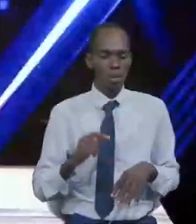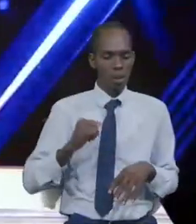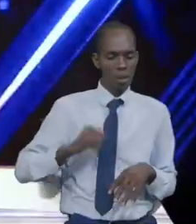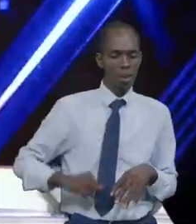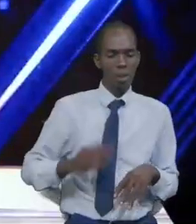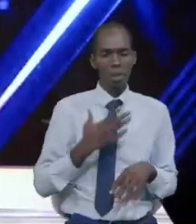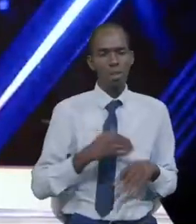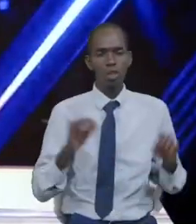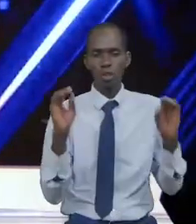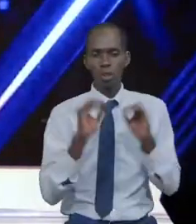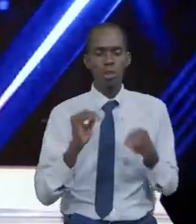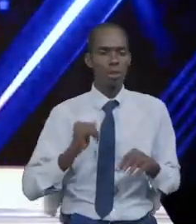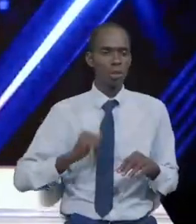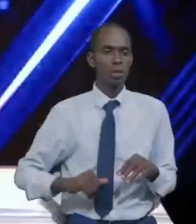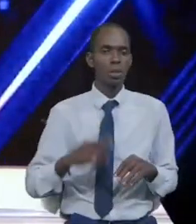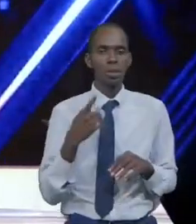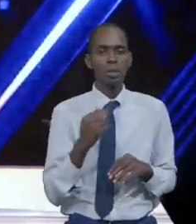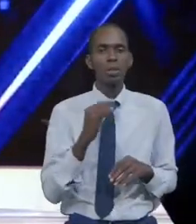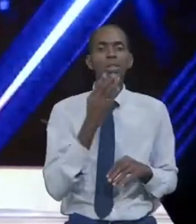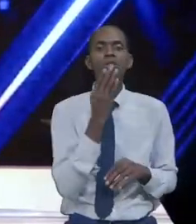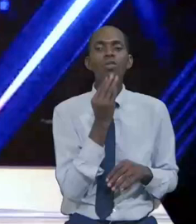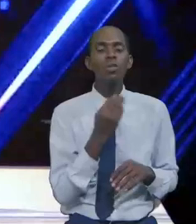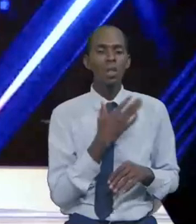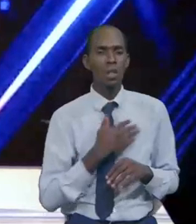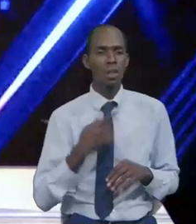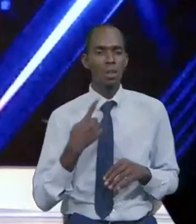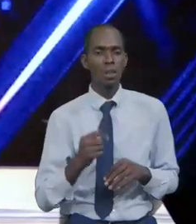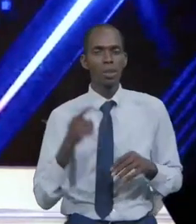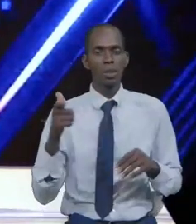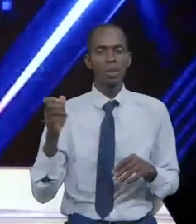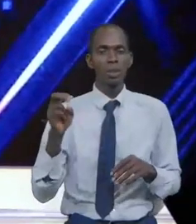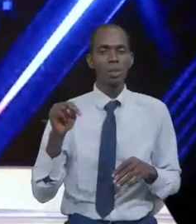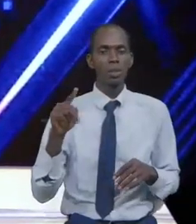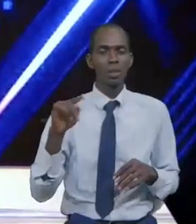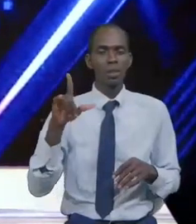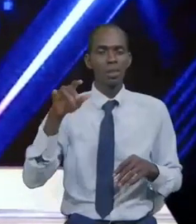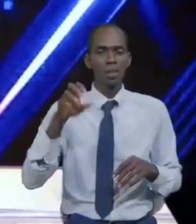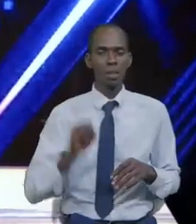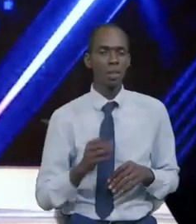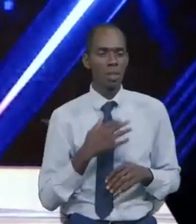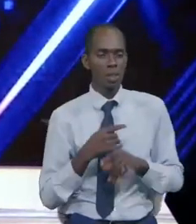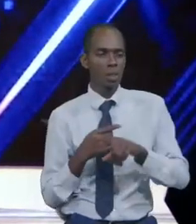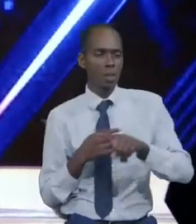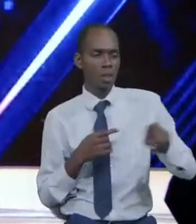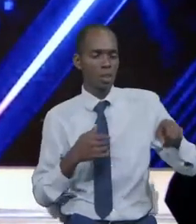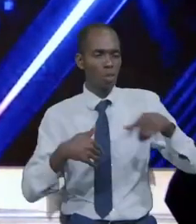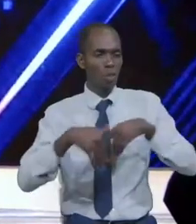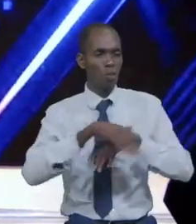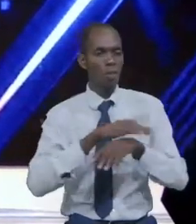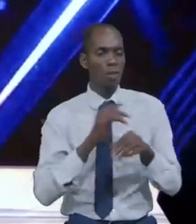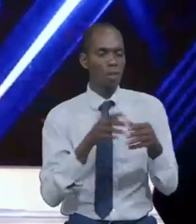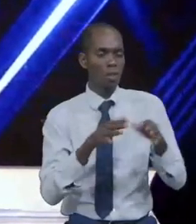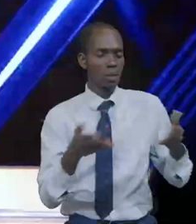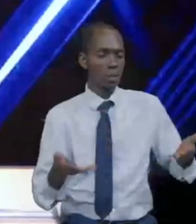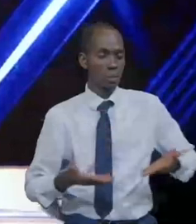incirconcis. Il y a les juifs et les païens. Et ils vont couvrir le domaine des juifs et